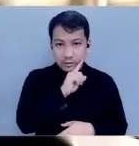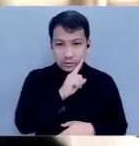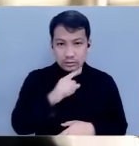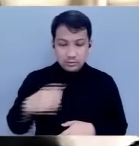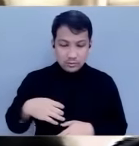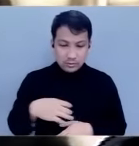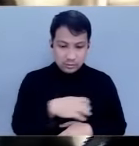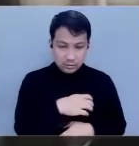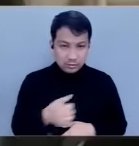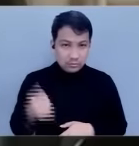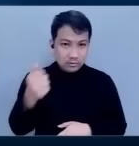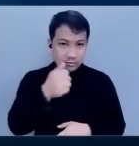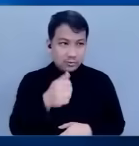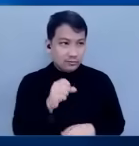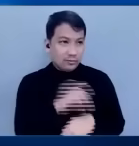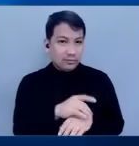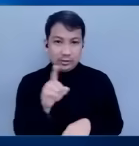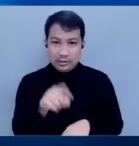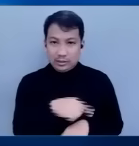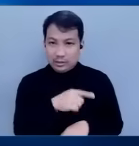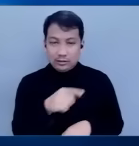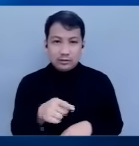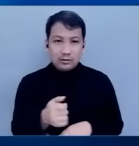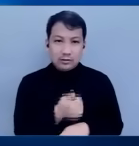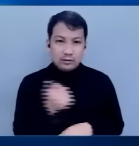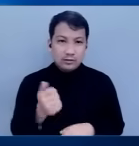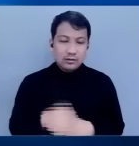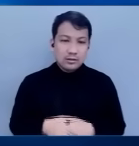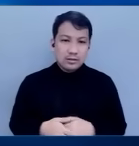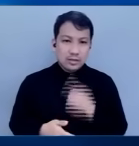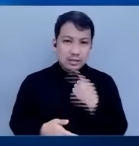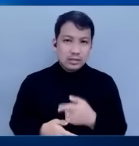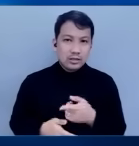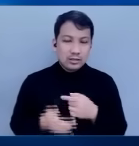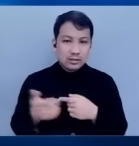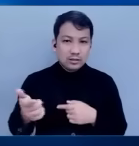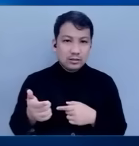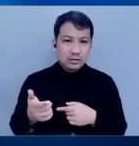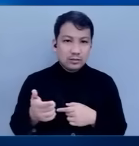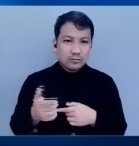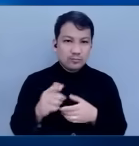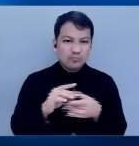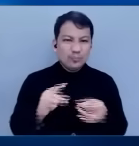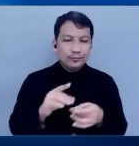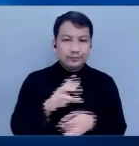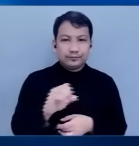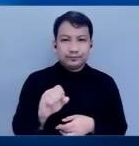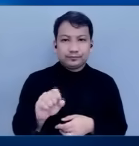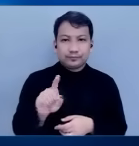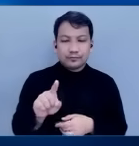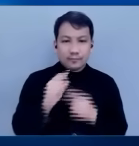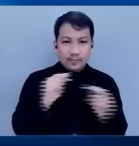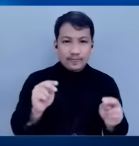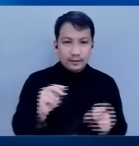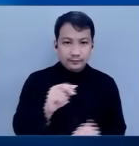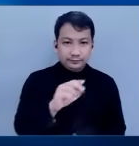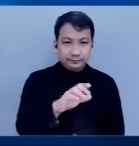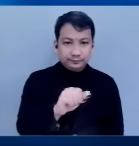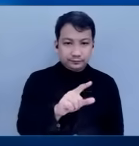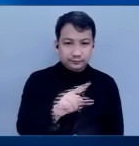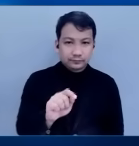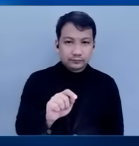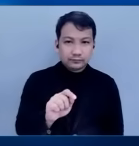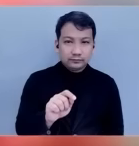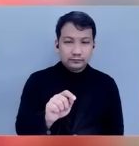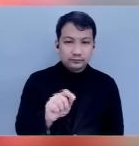na kung sino man yan. Sa panayam ng programang StoryCon ng One News kay ACT Teachers Partylist Representative